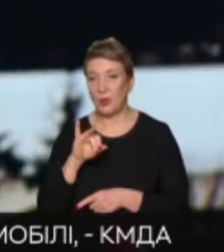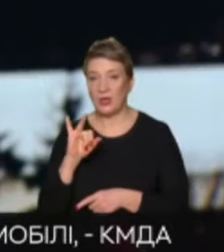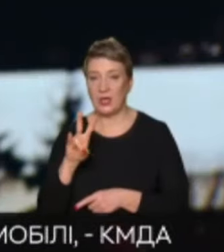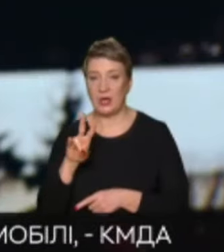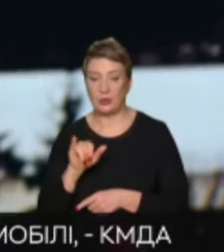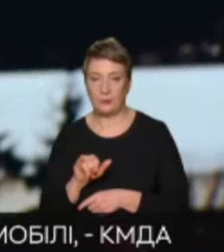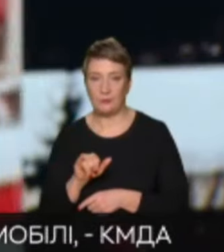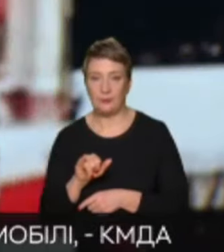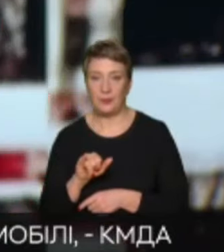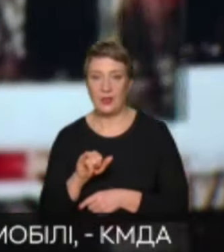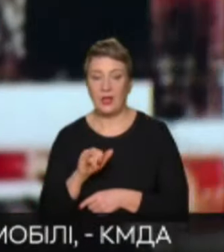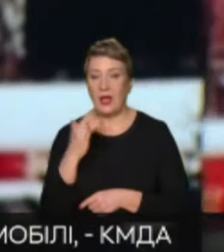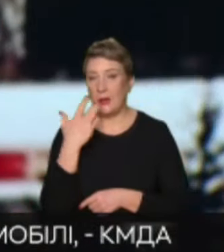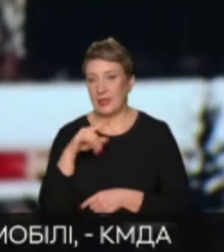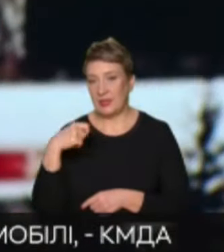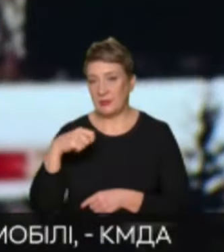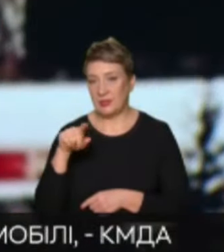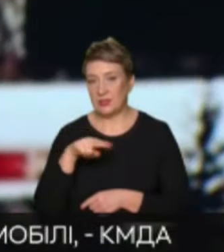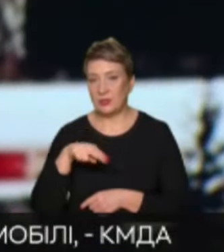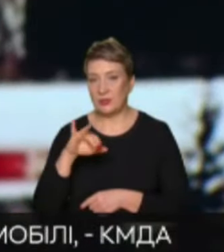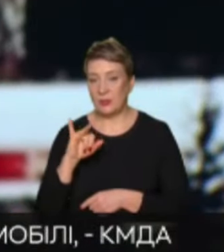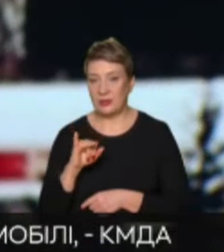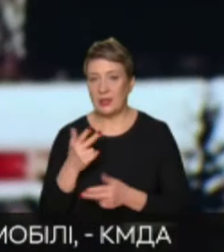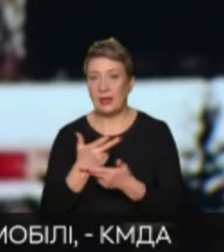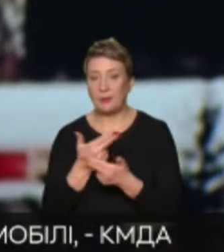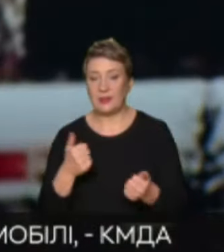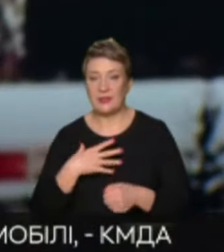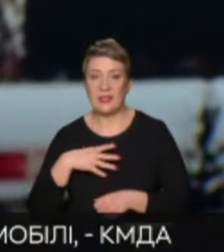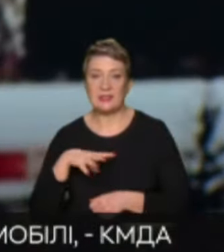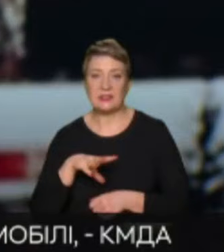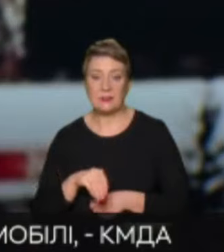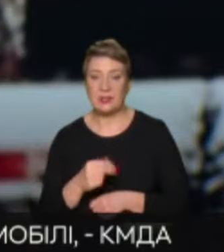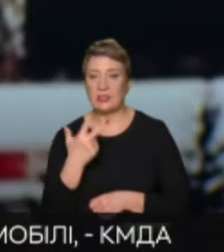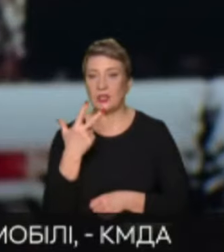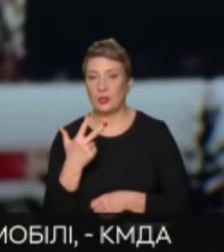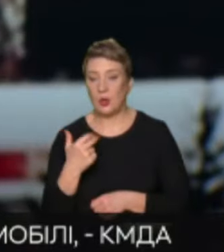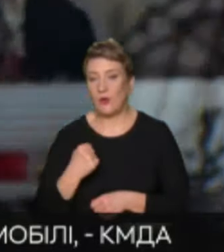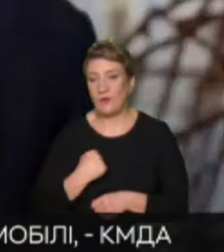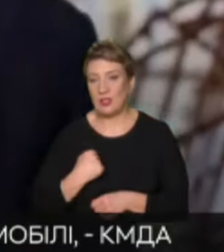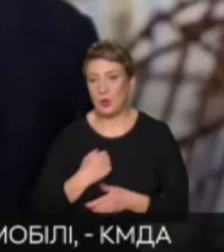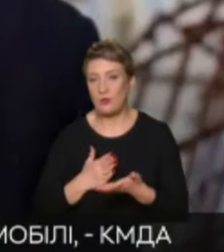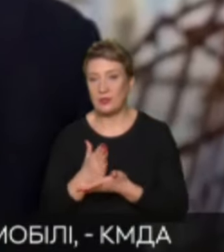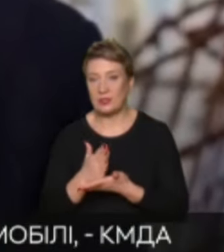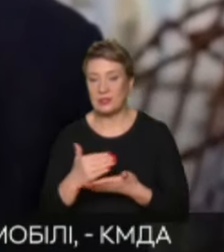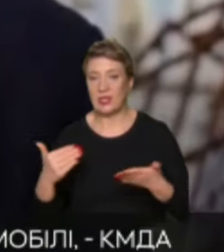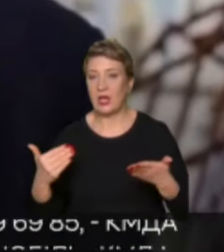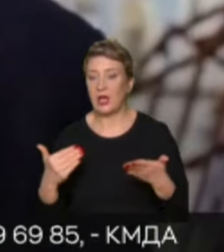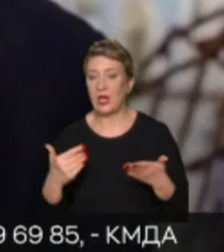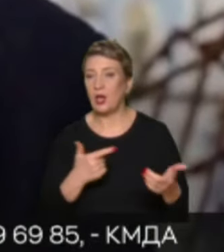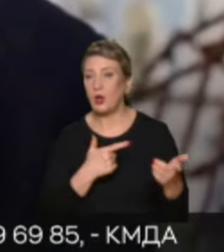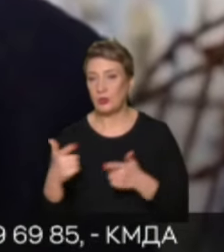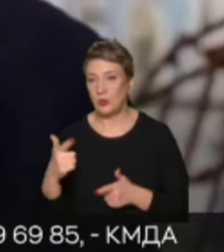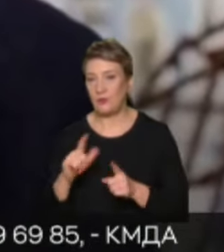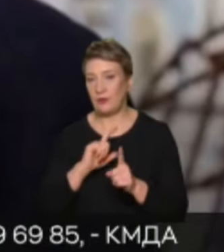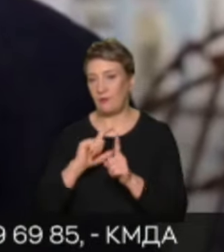Американський президент Джо Байден підтвердив загибель трьох військовослужбовців і запевнив, що Штати готові завдати удару у відповідь. Закликав відповісти